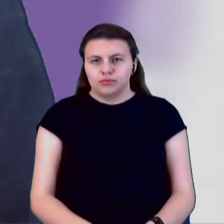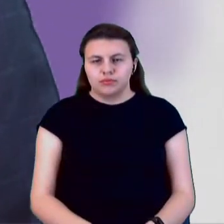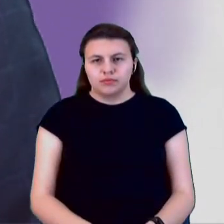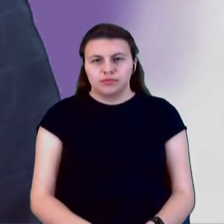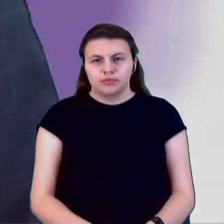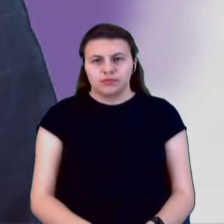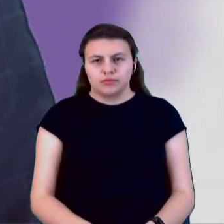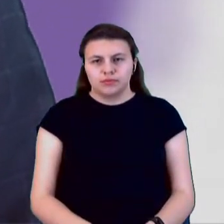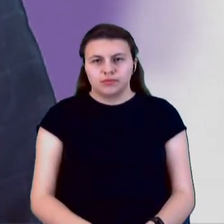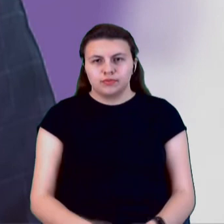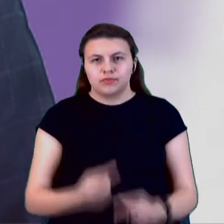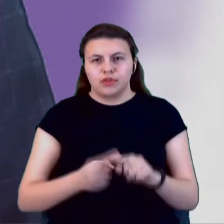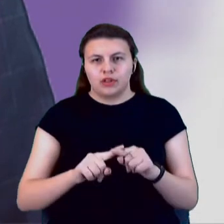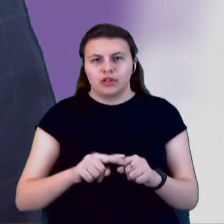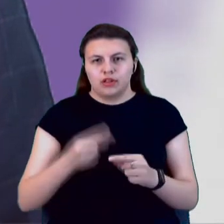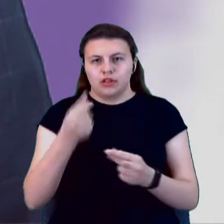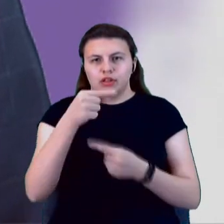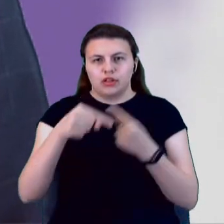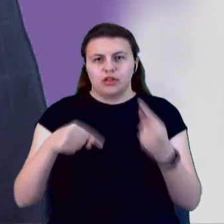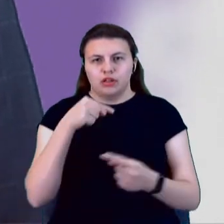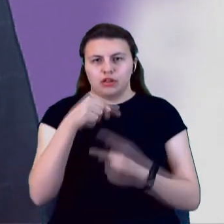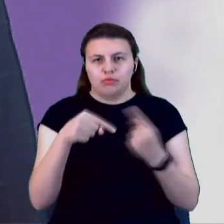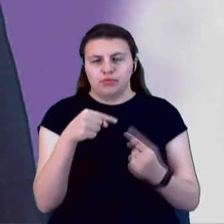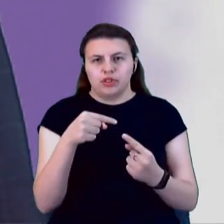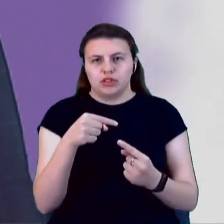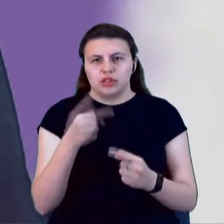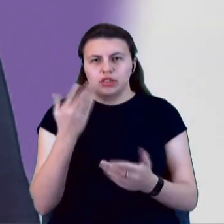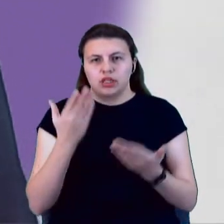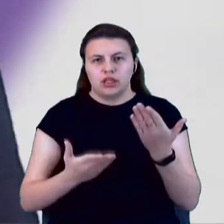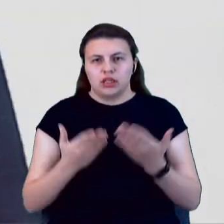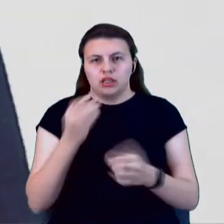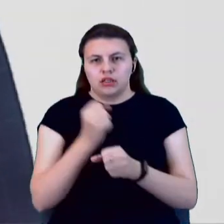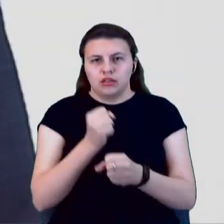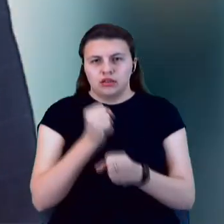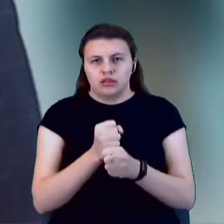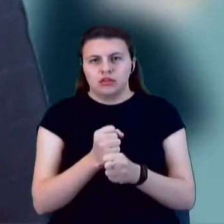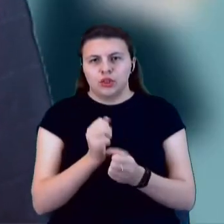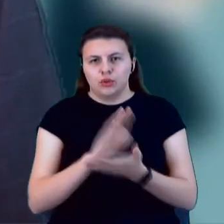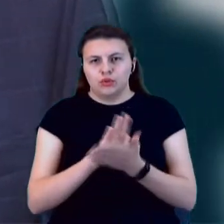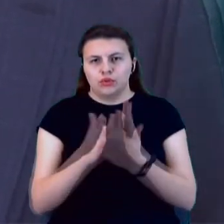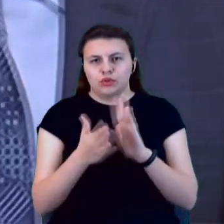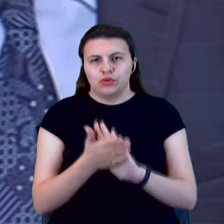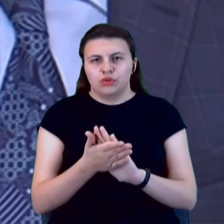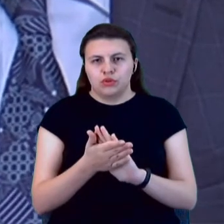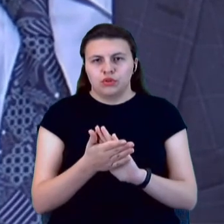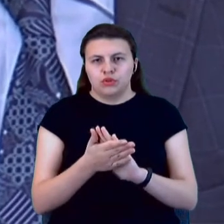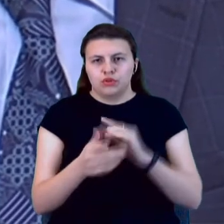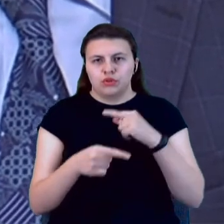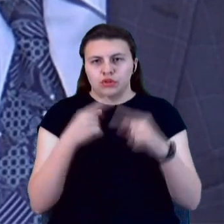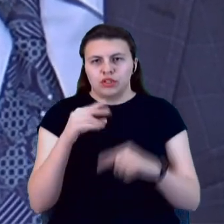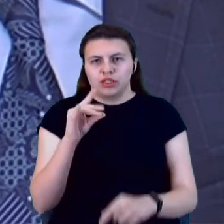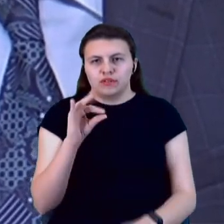Это, конечно же, бизнес. Это, конечно же, бизнес. И если создадутся определенные условия, о чем вот сказал Денис Викторович, это какие-то